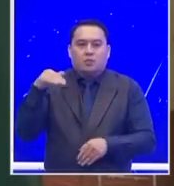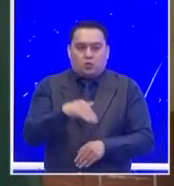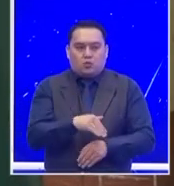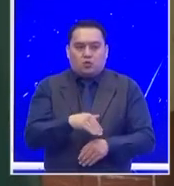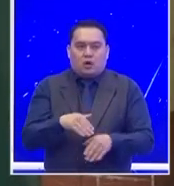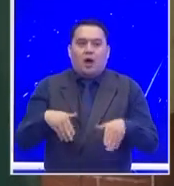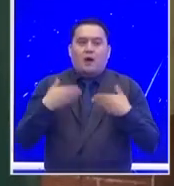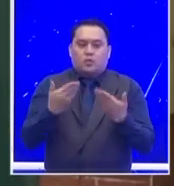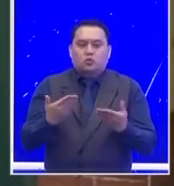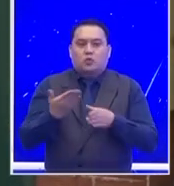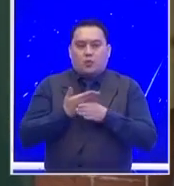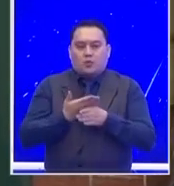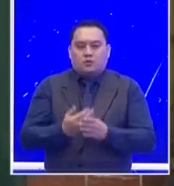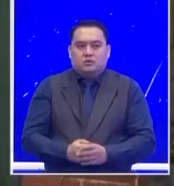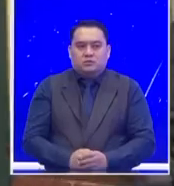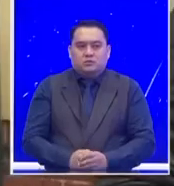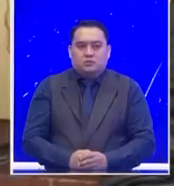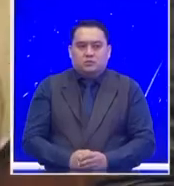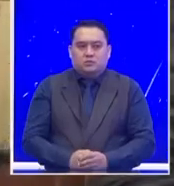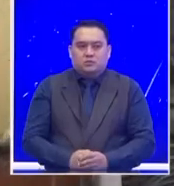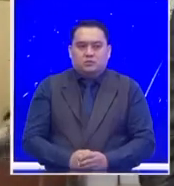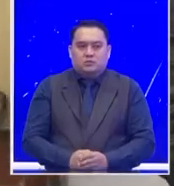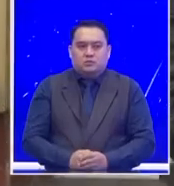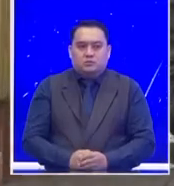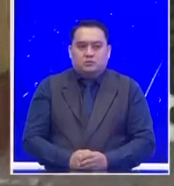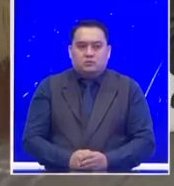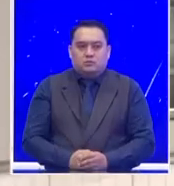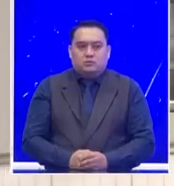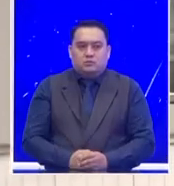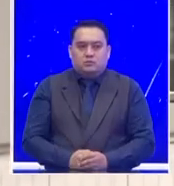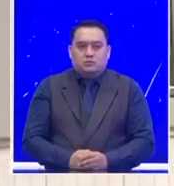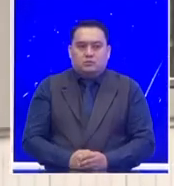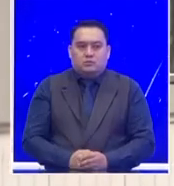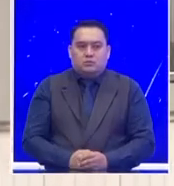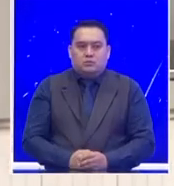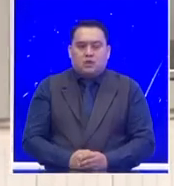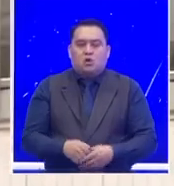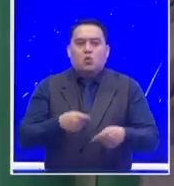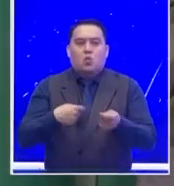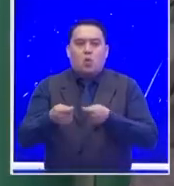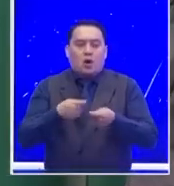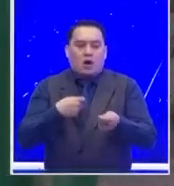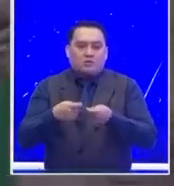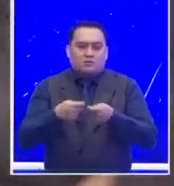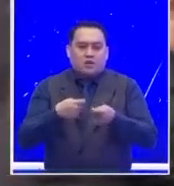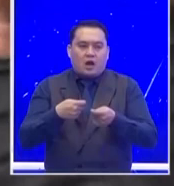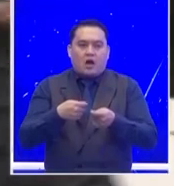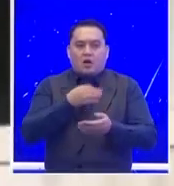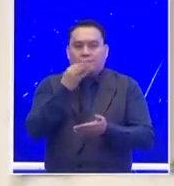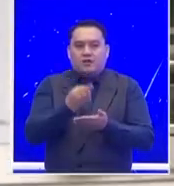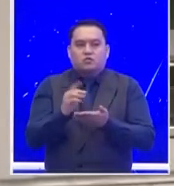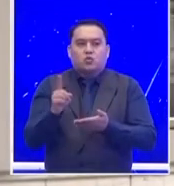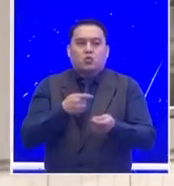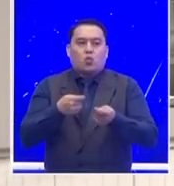Придется обращаться снова за помощью. Вы можете помочь нам? К сожалению, администрация коммерческого объекта ответила,